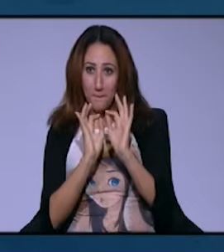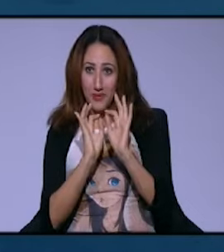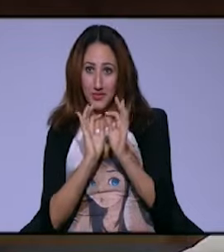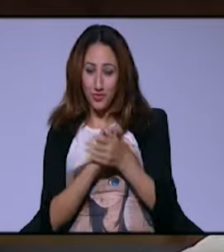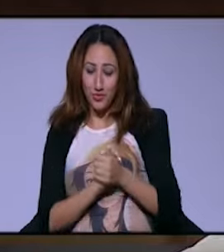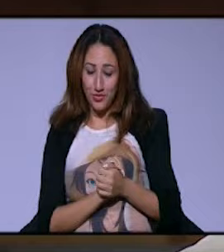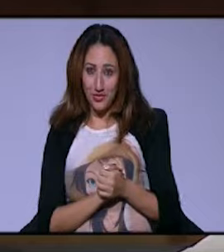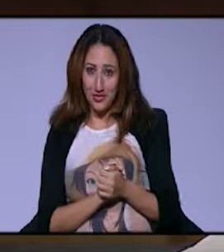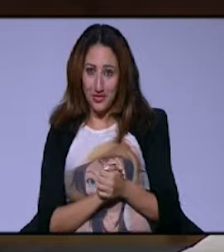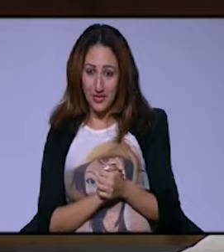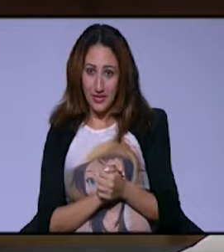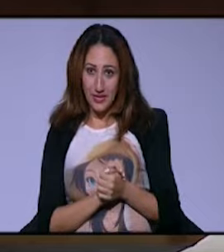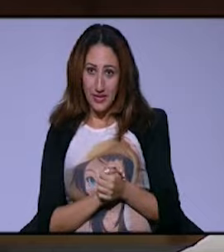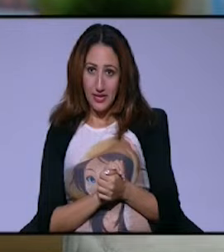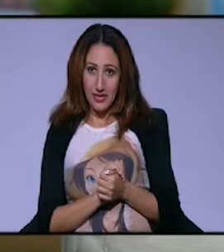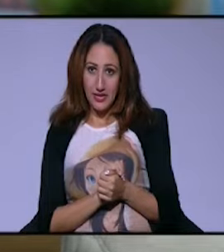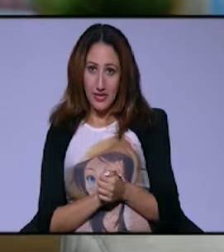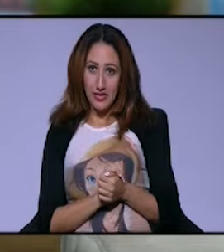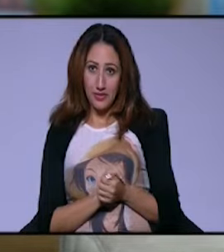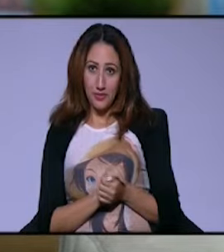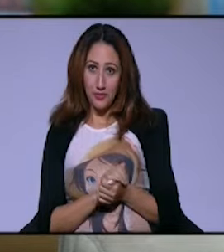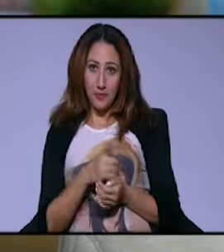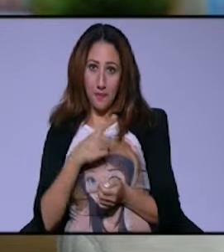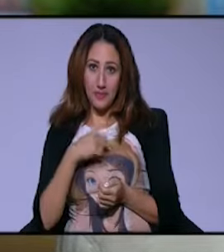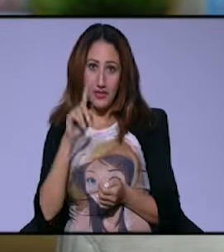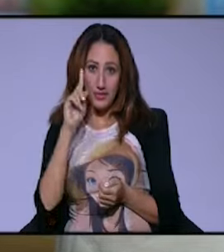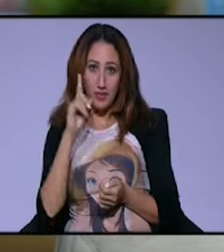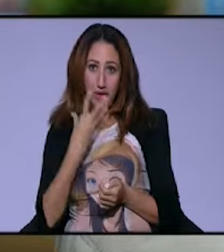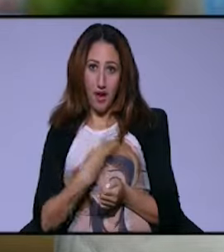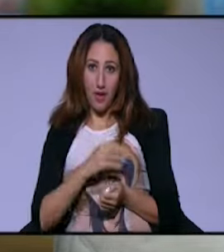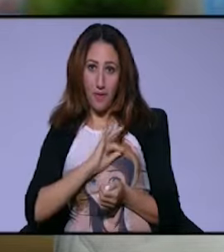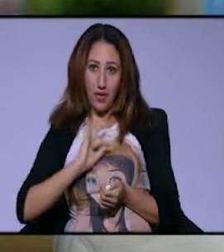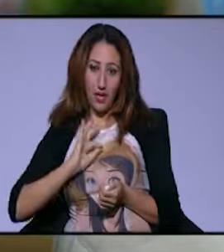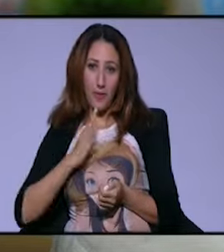نعم. دوسري. الحمد لله رب